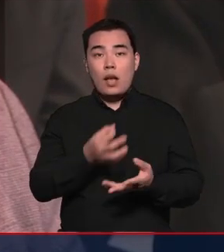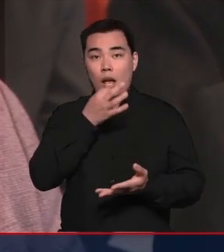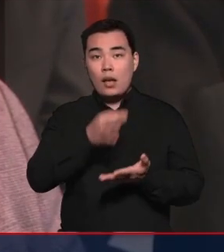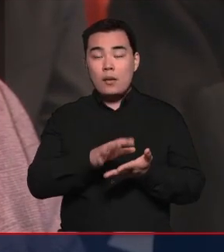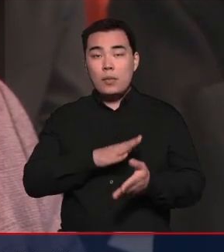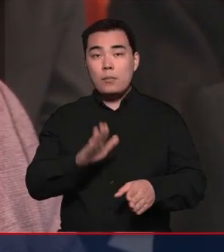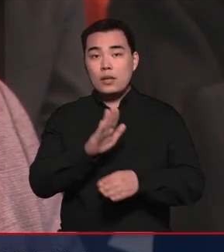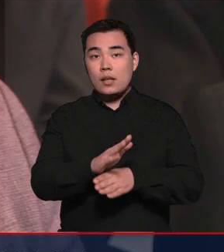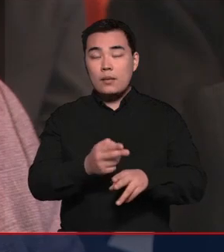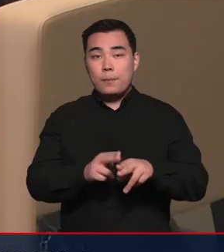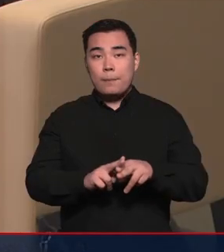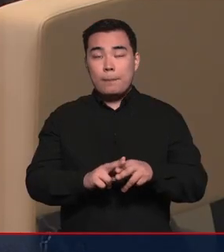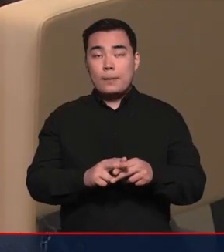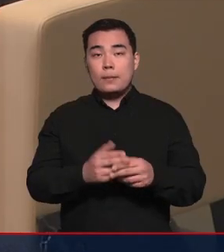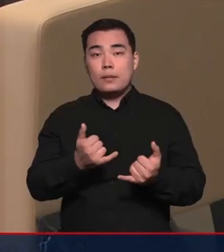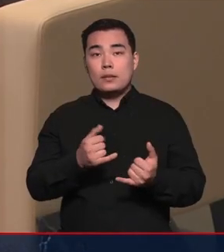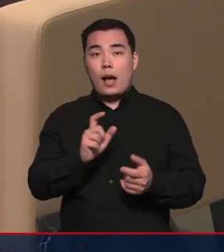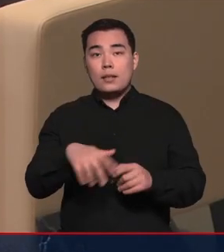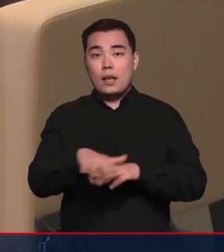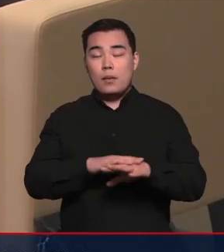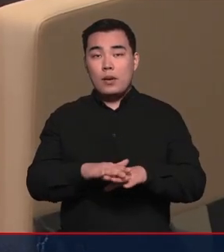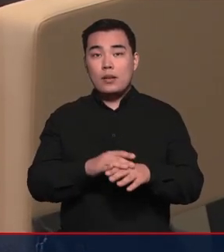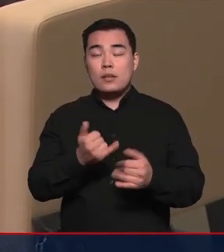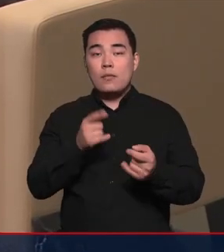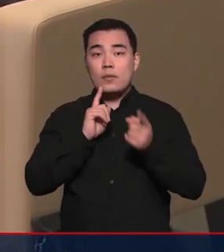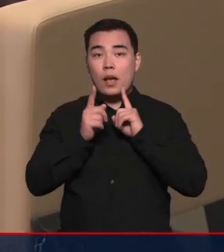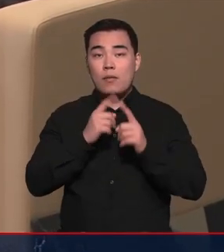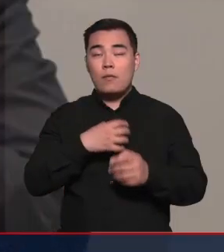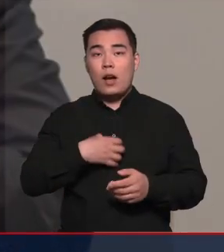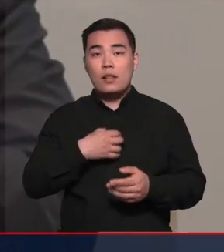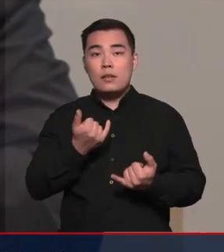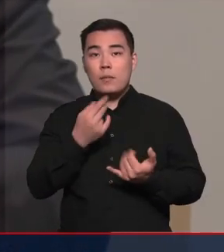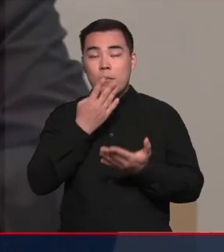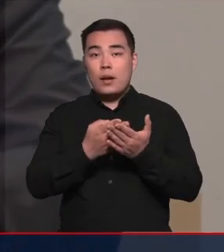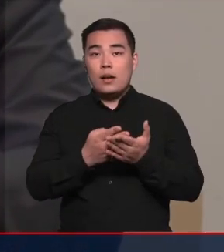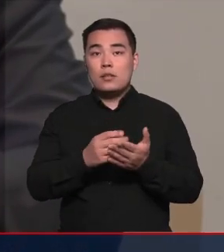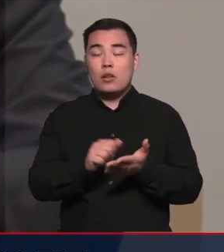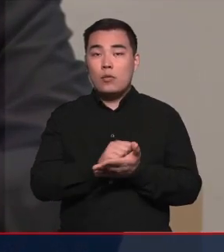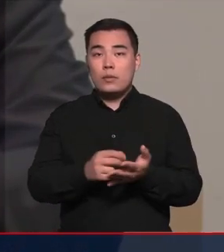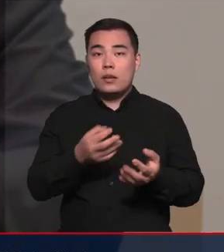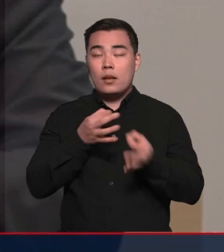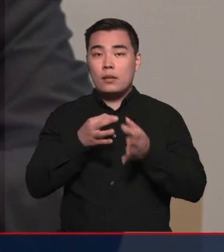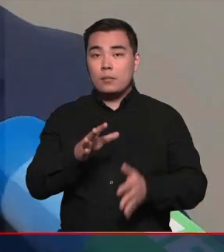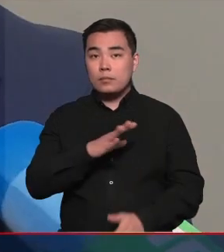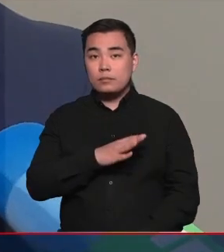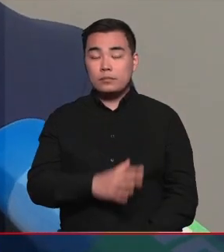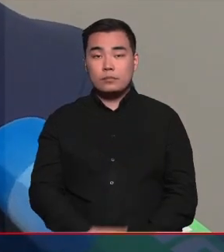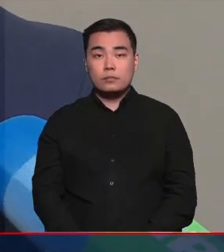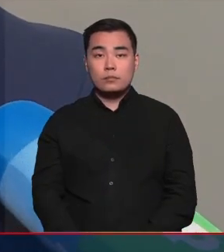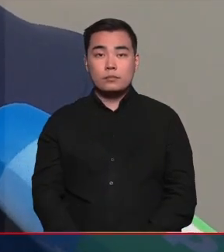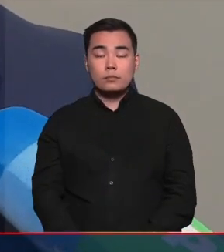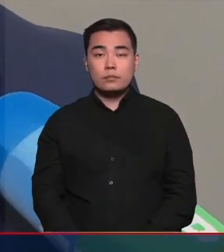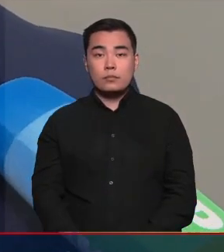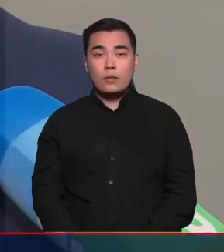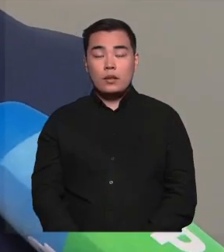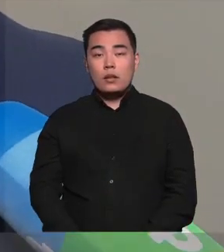жолдауда. Сарапшылары бұл саяси алаңдағы негізгі факторлардың бірі екендігін атап өтті.